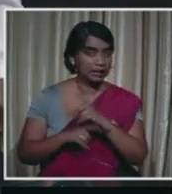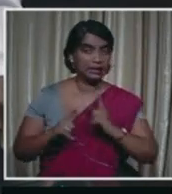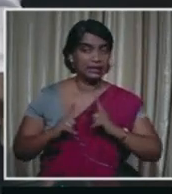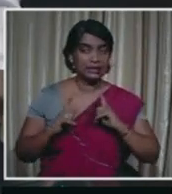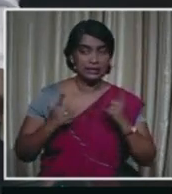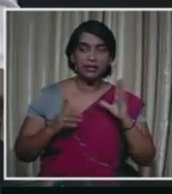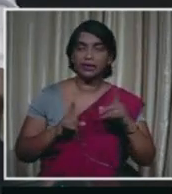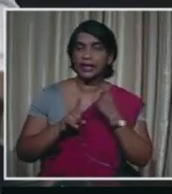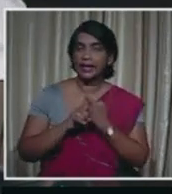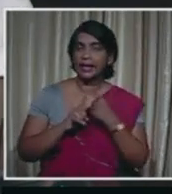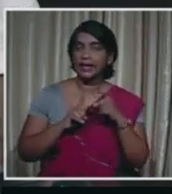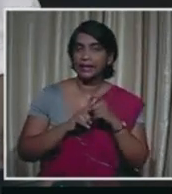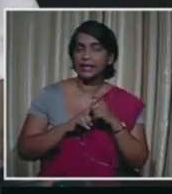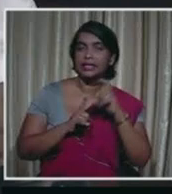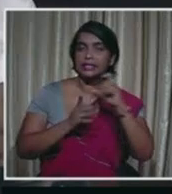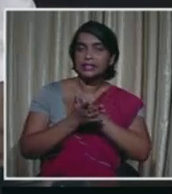ජීවත්වුණු කේඩී චමින්ද ලක්ෂාන්